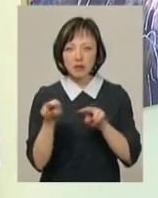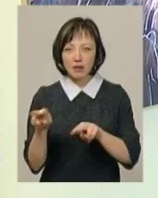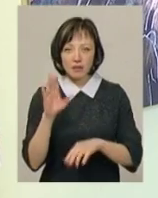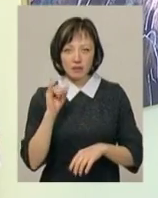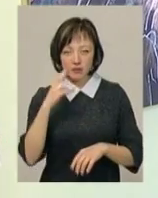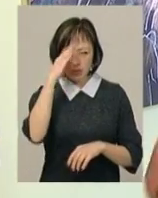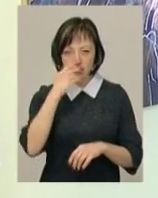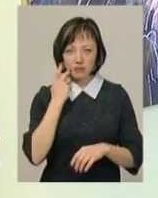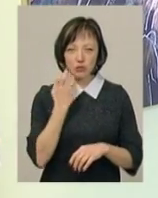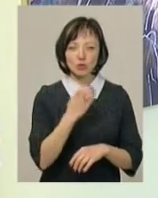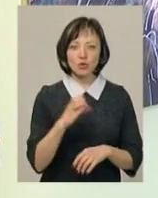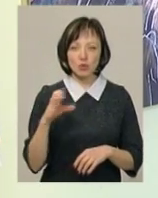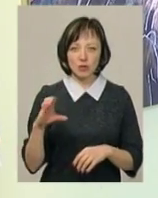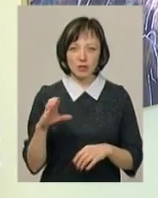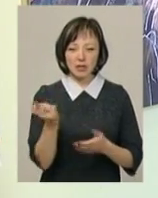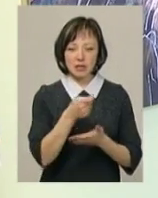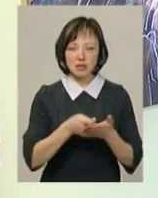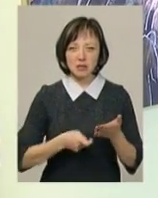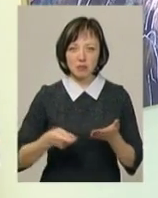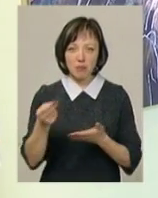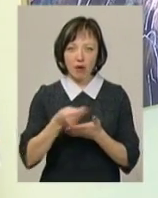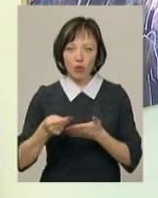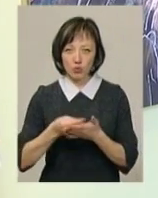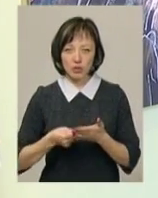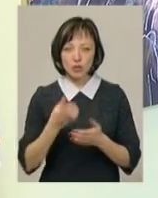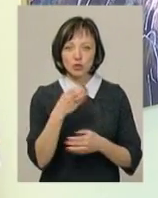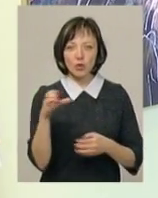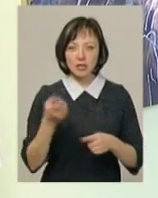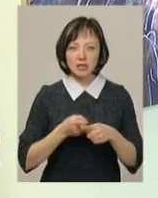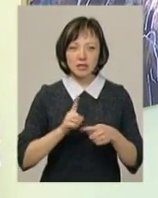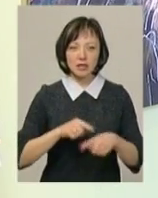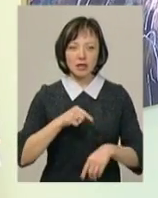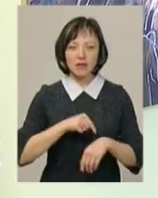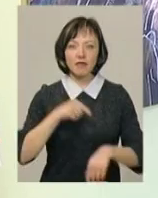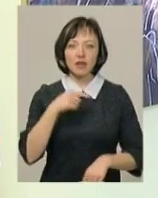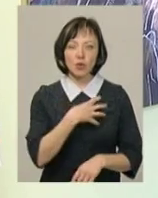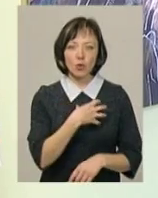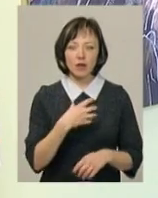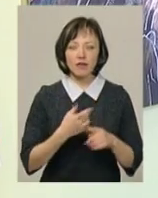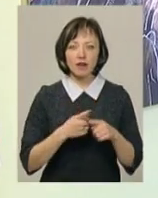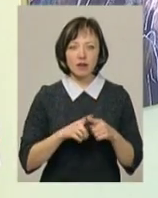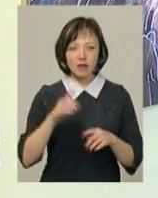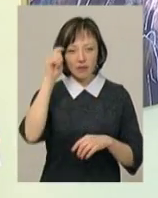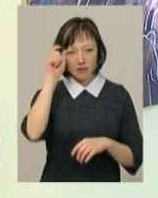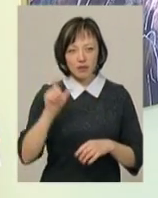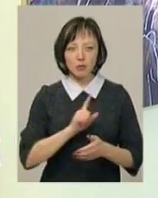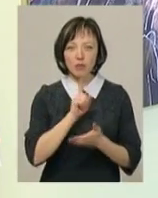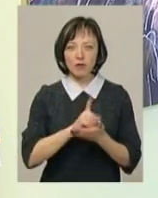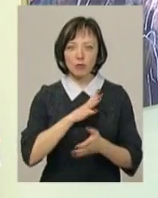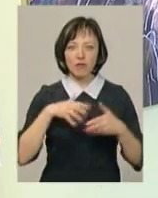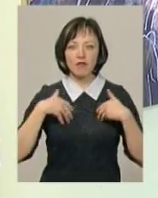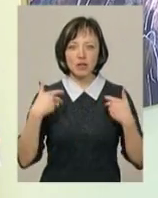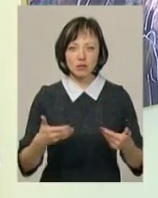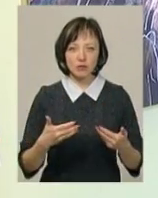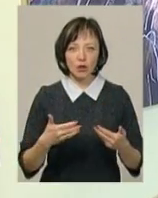сотні ескізів, сотні малюнків, сотні цих відгуків, бо він повинен був висловитись.